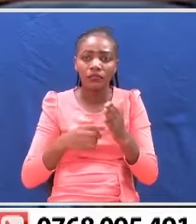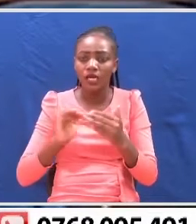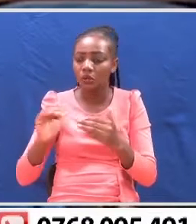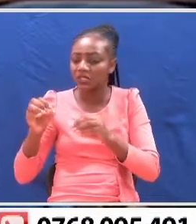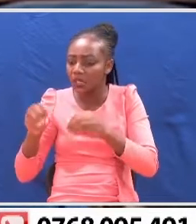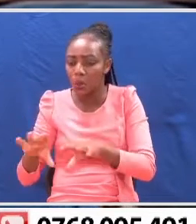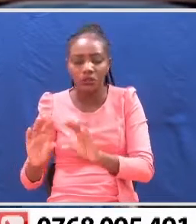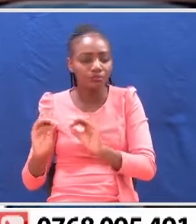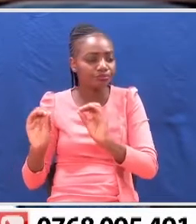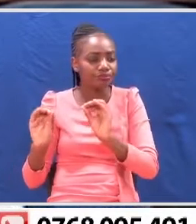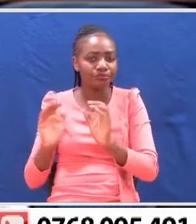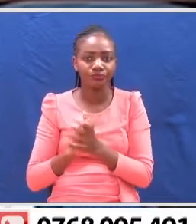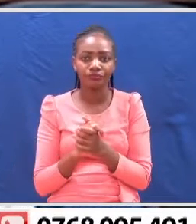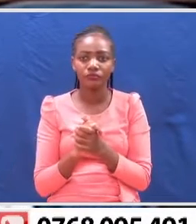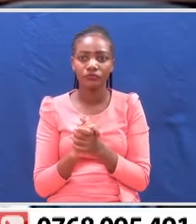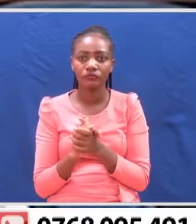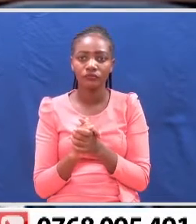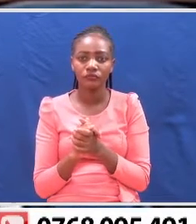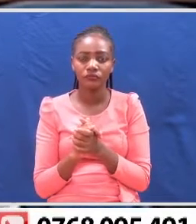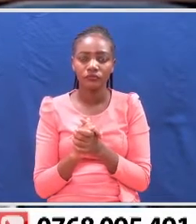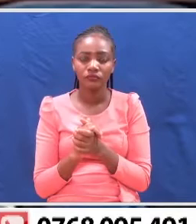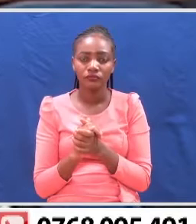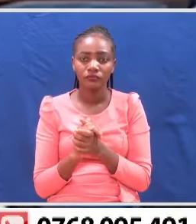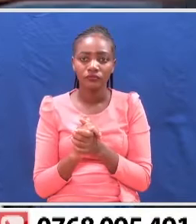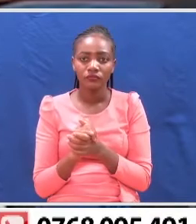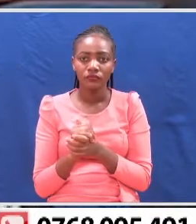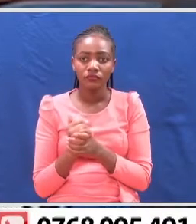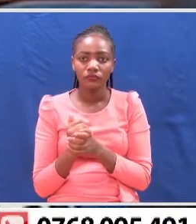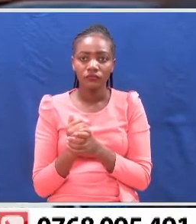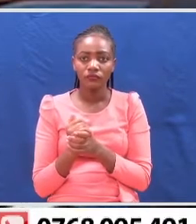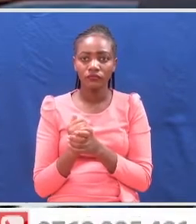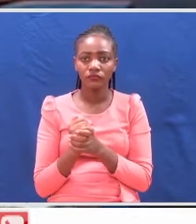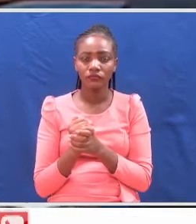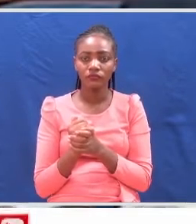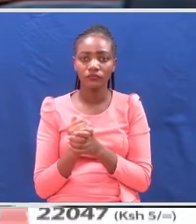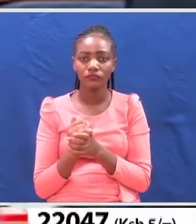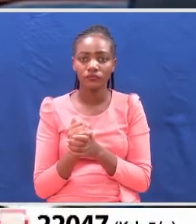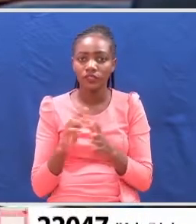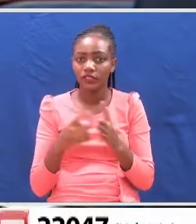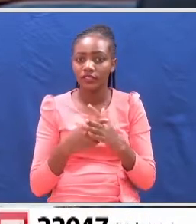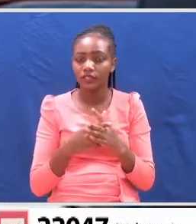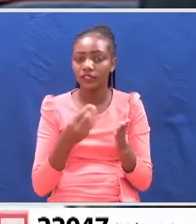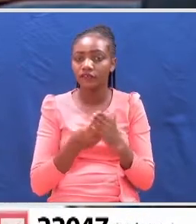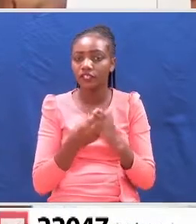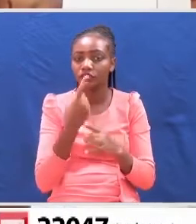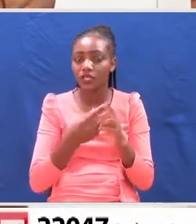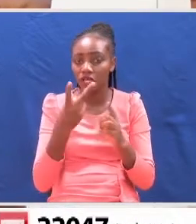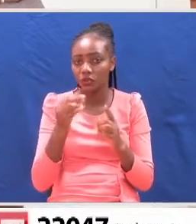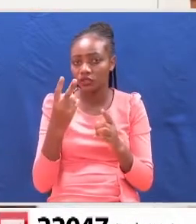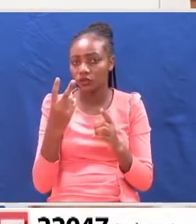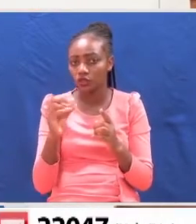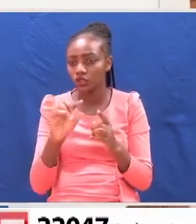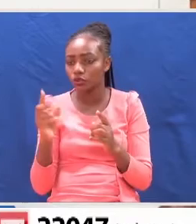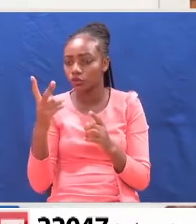itapoteza pesa nyingi. In fact hiyo hakuna ile itapoteza kuanzia financial year ijayo. Kwa hivyo hiyo